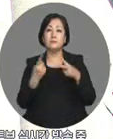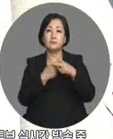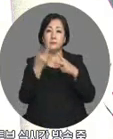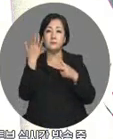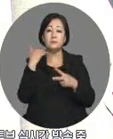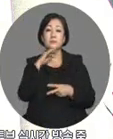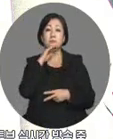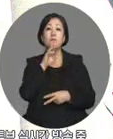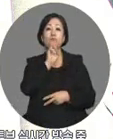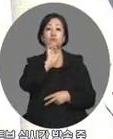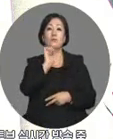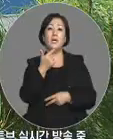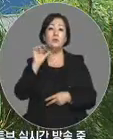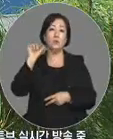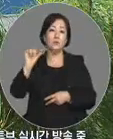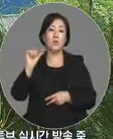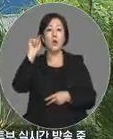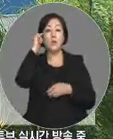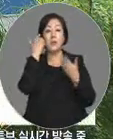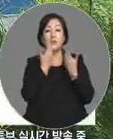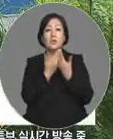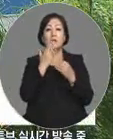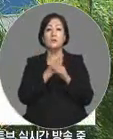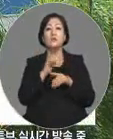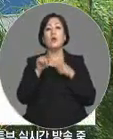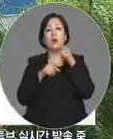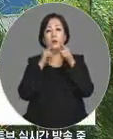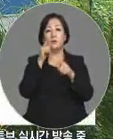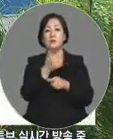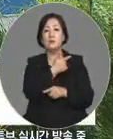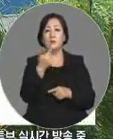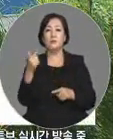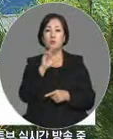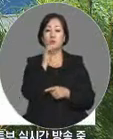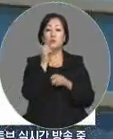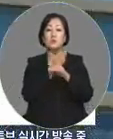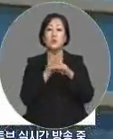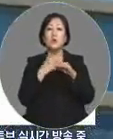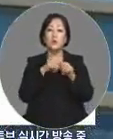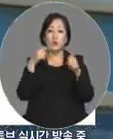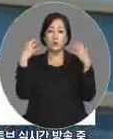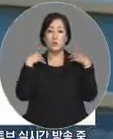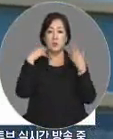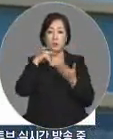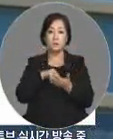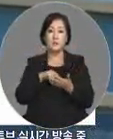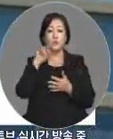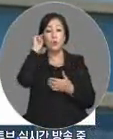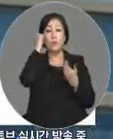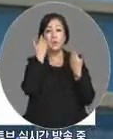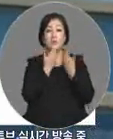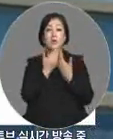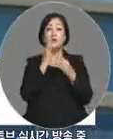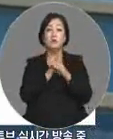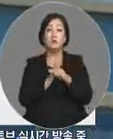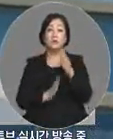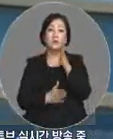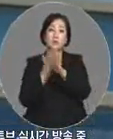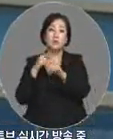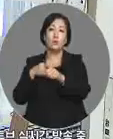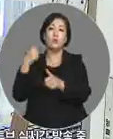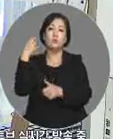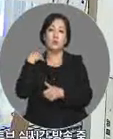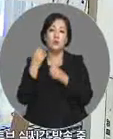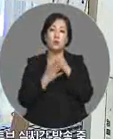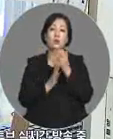초등학교 만 5세 입학 추진에 대해 반대 의견이 쏟아지고 있는 가운데 울산시 교육청도 반대 입장을 두려시했습니다. 시 교육청은